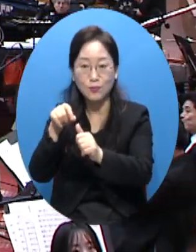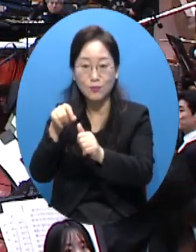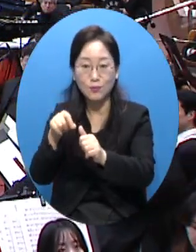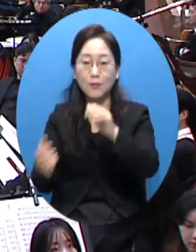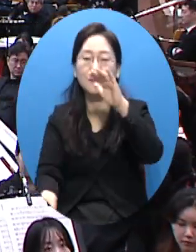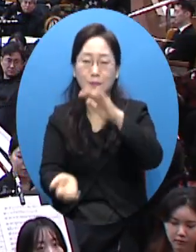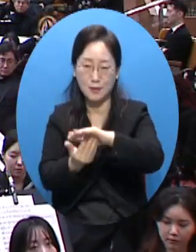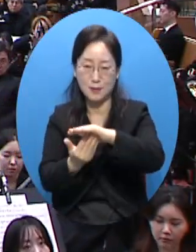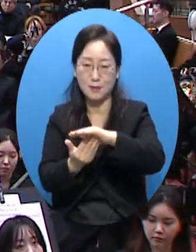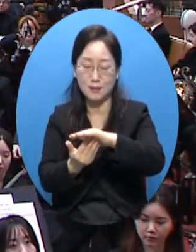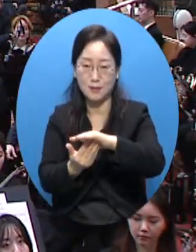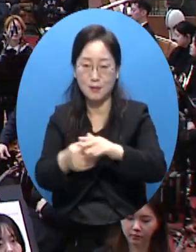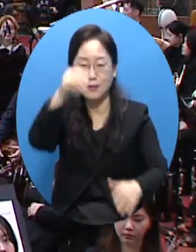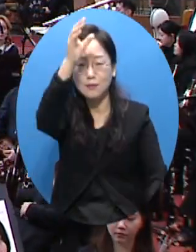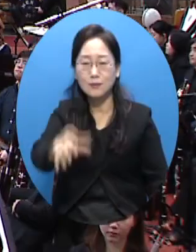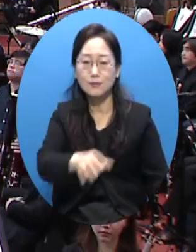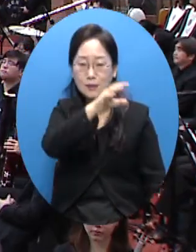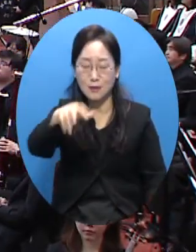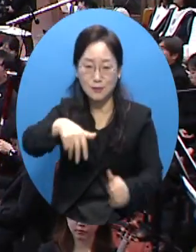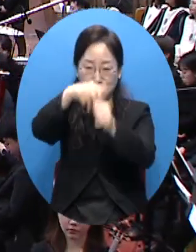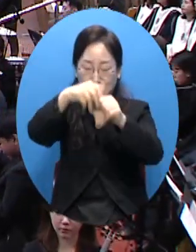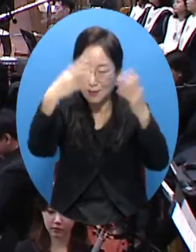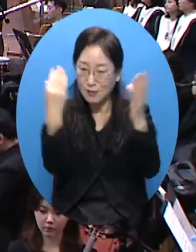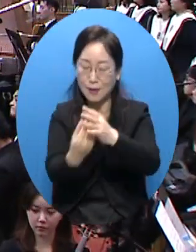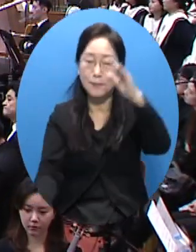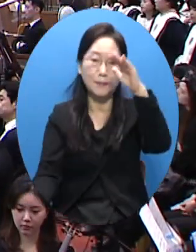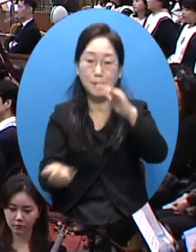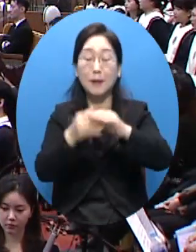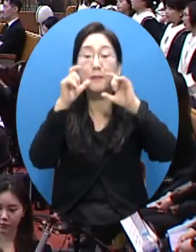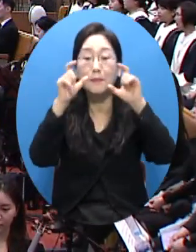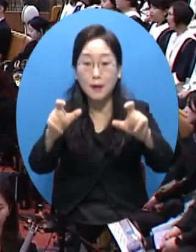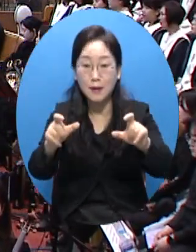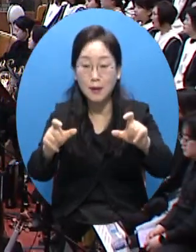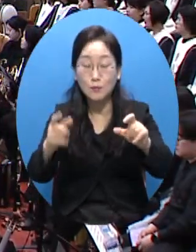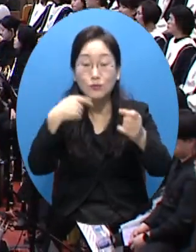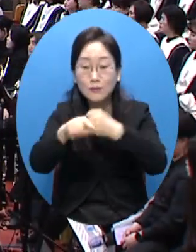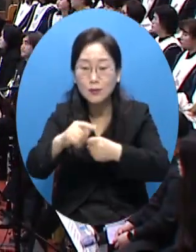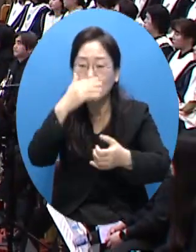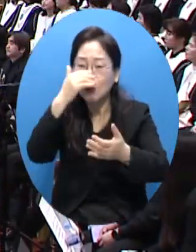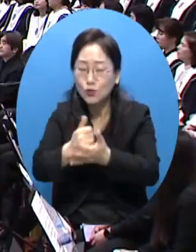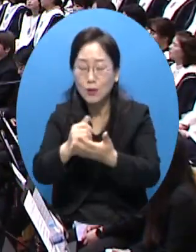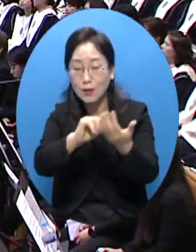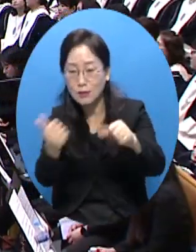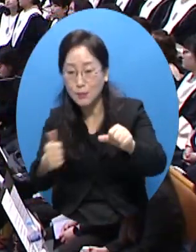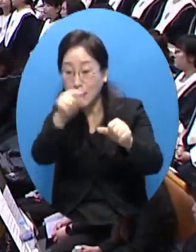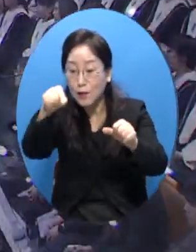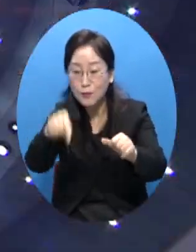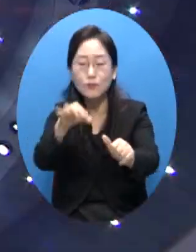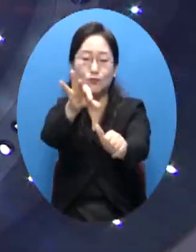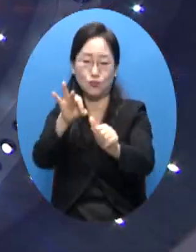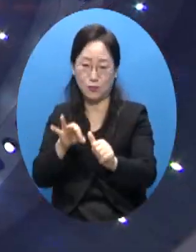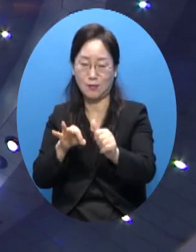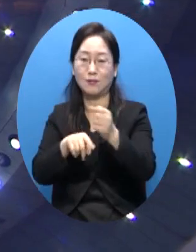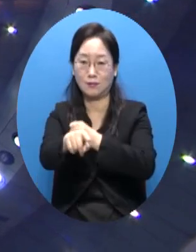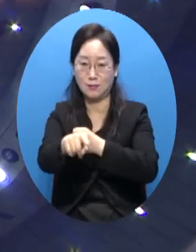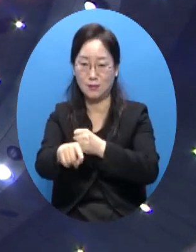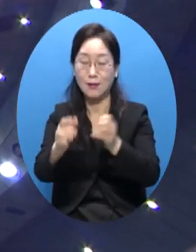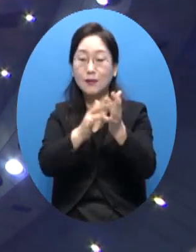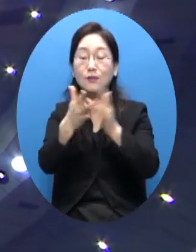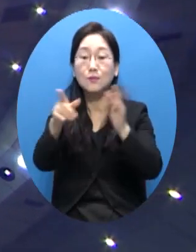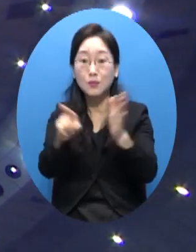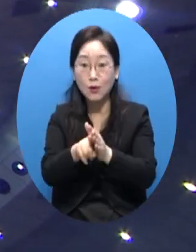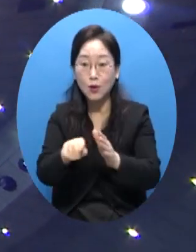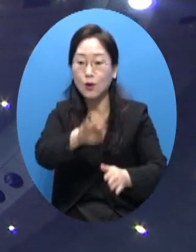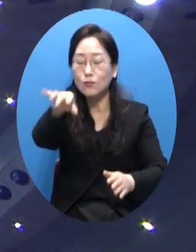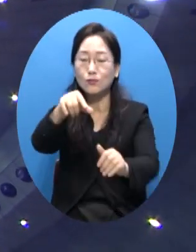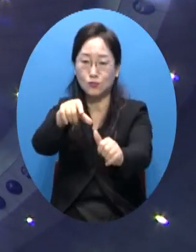이루신 것입니다 십자가에서 다 이루었다 하실 때에 우리를 죄와 절망과 사에서 우리를 구원해 내 주셨습니다 예수를 믿게 만하면 우리가